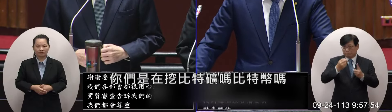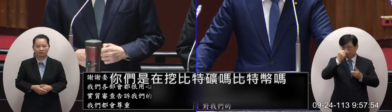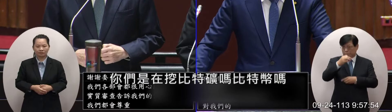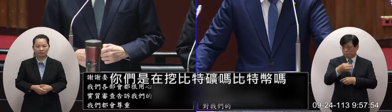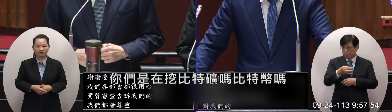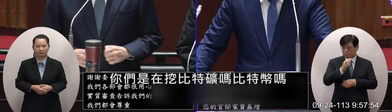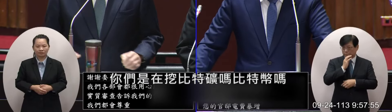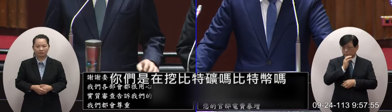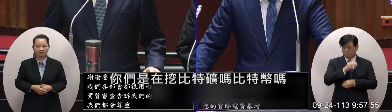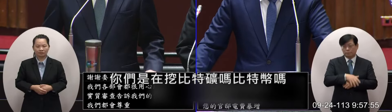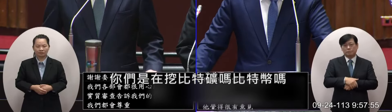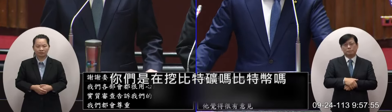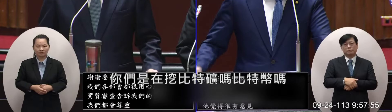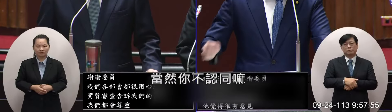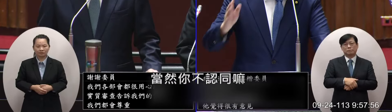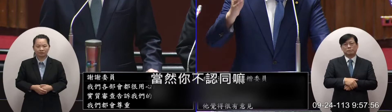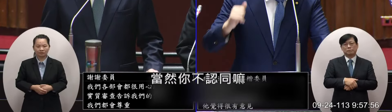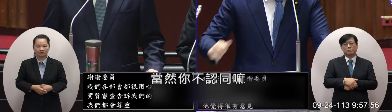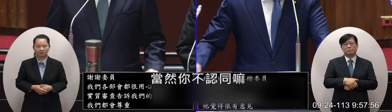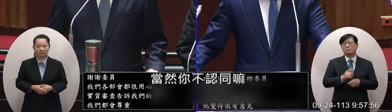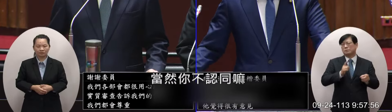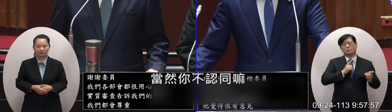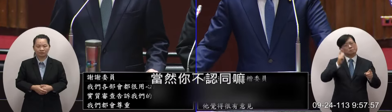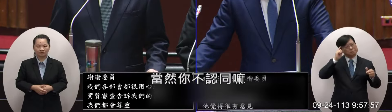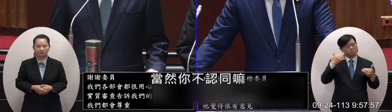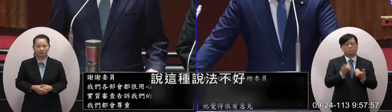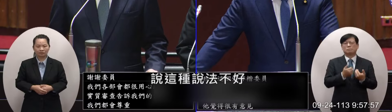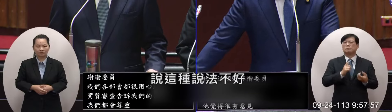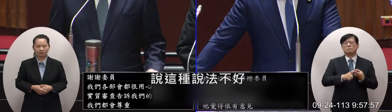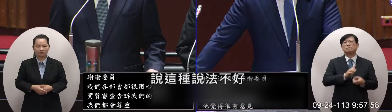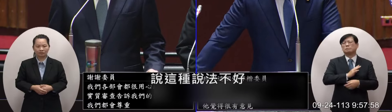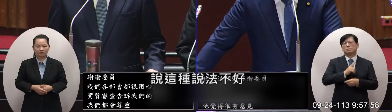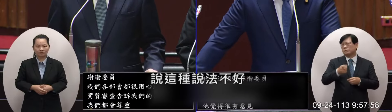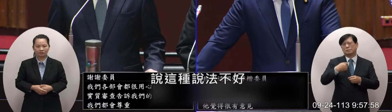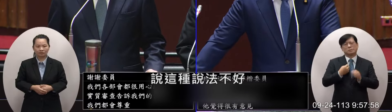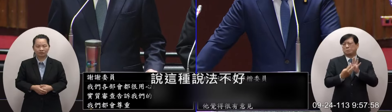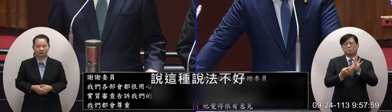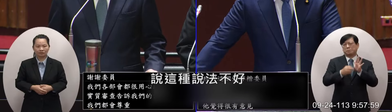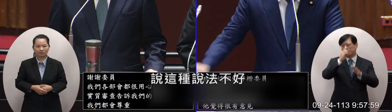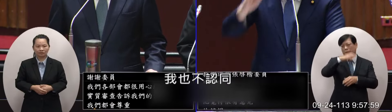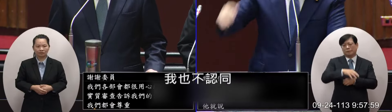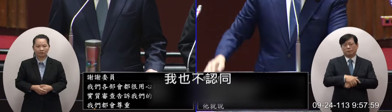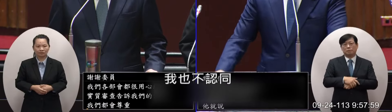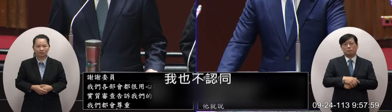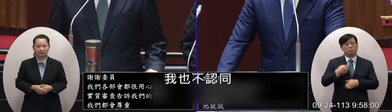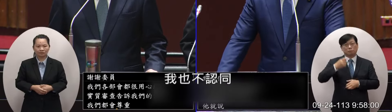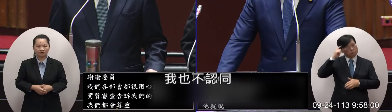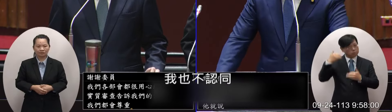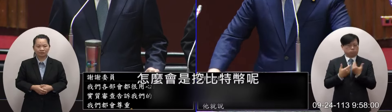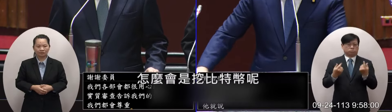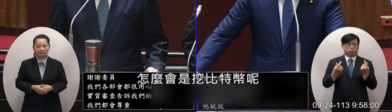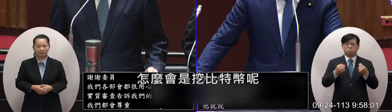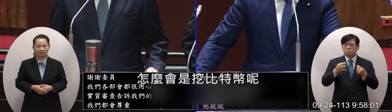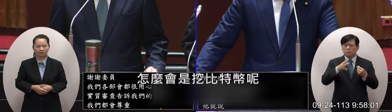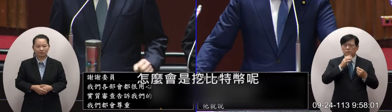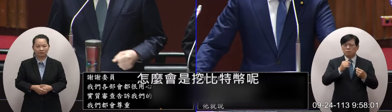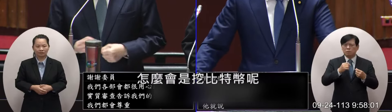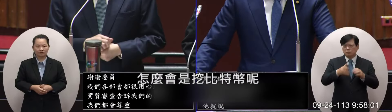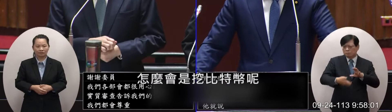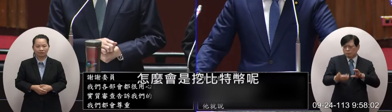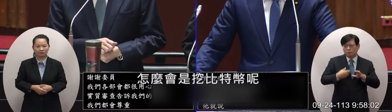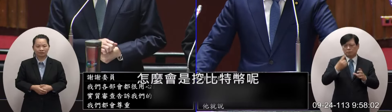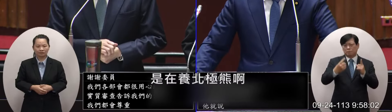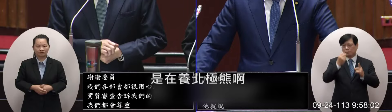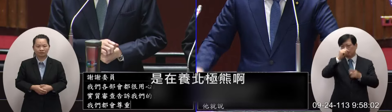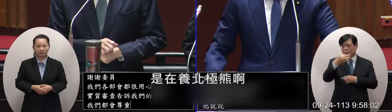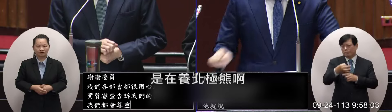比特币吗？ 我刚刚说这种比喻， 当然你就不认同嘛？你觉得这样说法不好？我也不认同。怎么会是挖比特